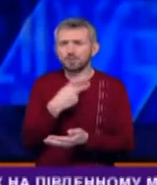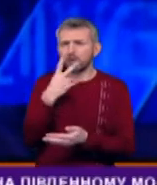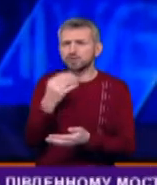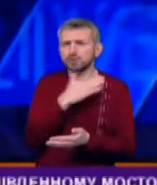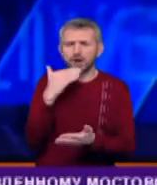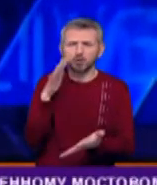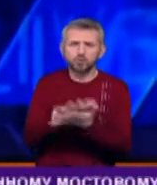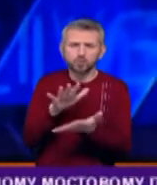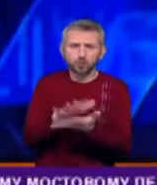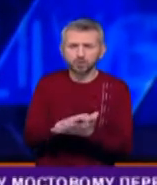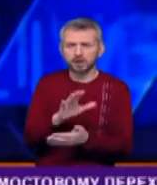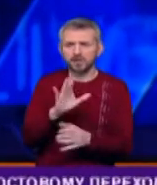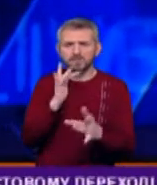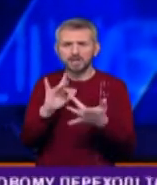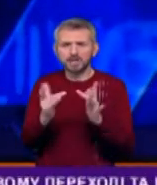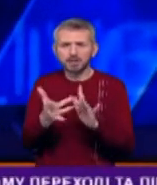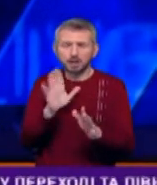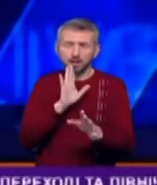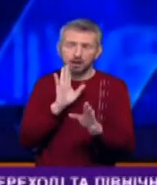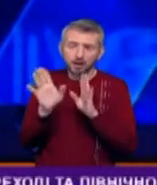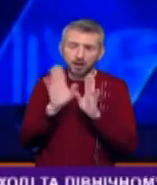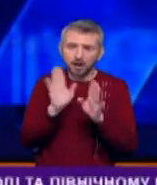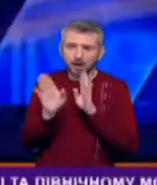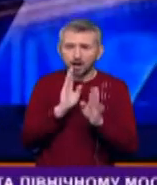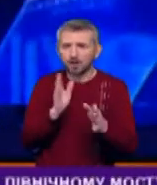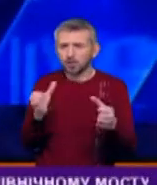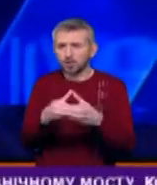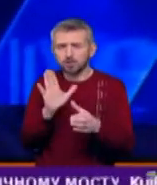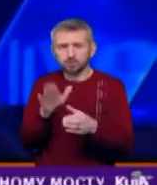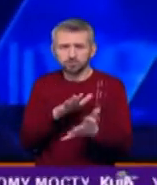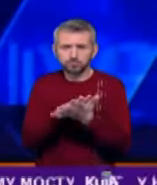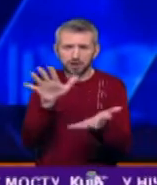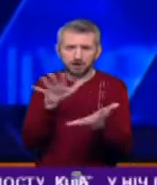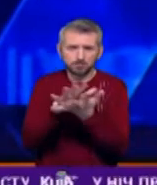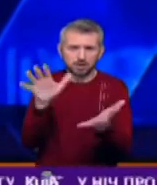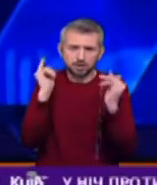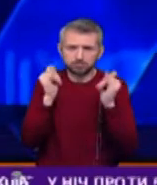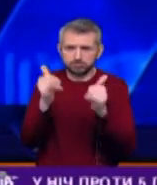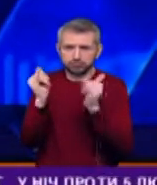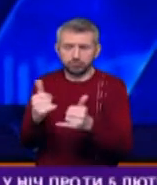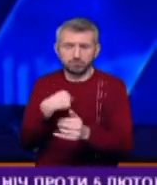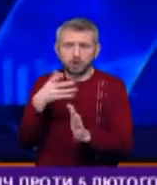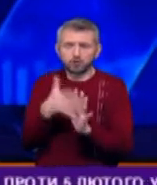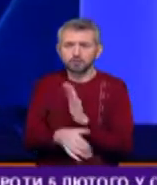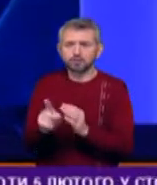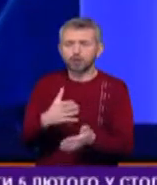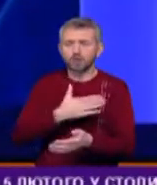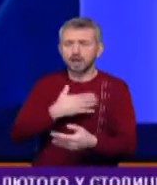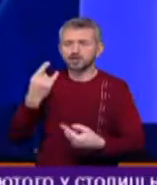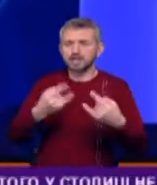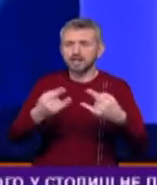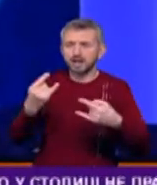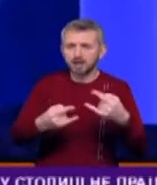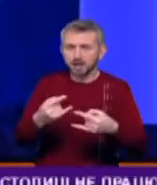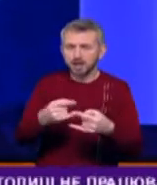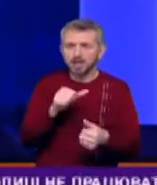соціальних мережах буде величезна кількість роликів через різні фейсбук-групи, компромати. Ми розуміємо, що наші телеканали,